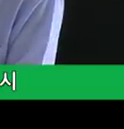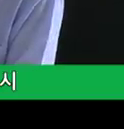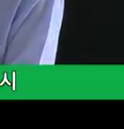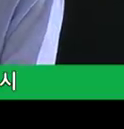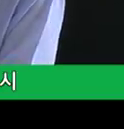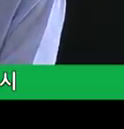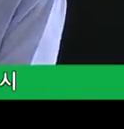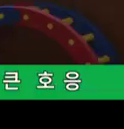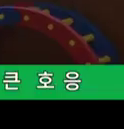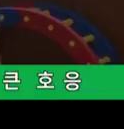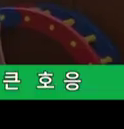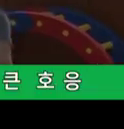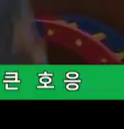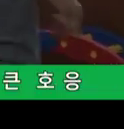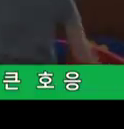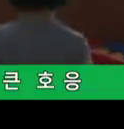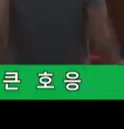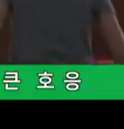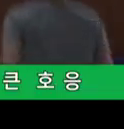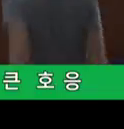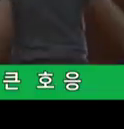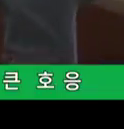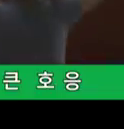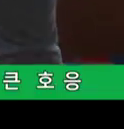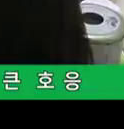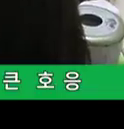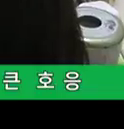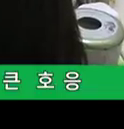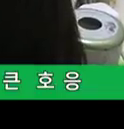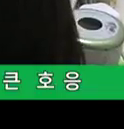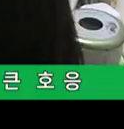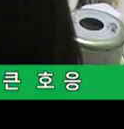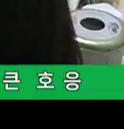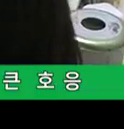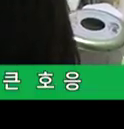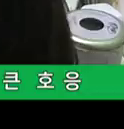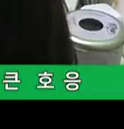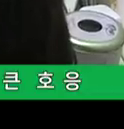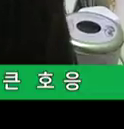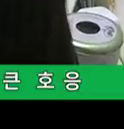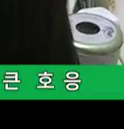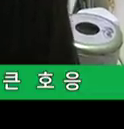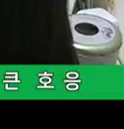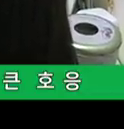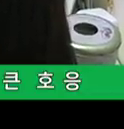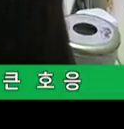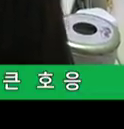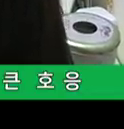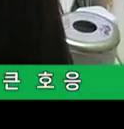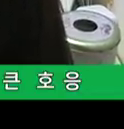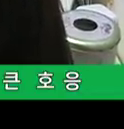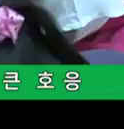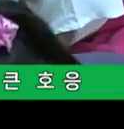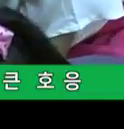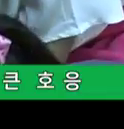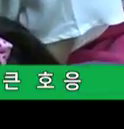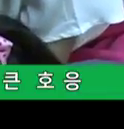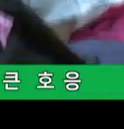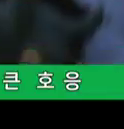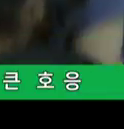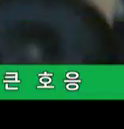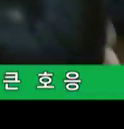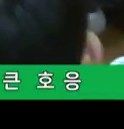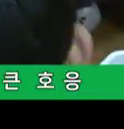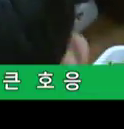힘쓸 계획입니다. 어린이 심리지원과 장애인 맞춤형 서비스 등 지역 특성과 주민 욕구를 반영한 지역사회복지